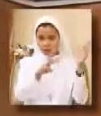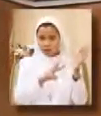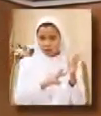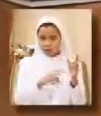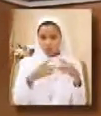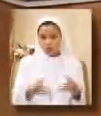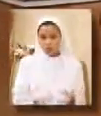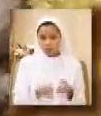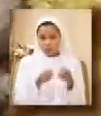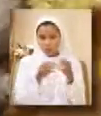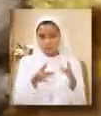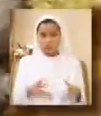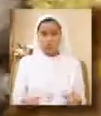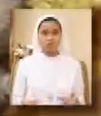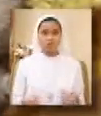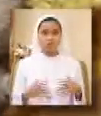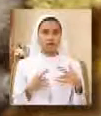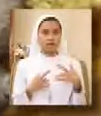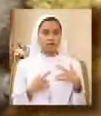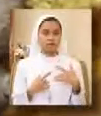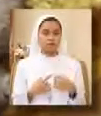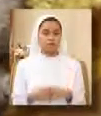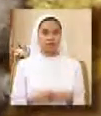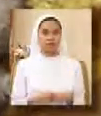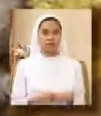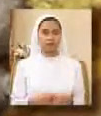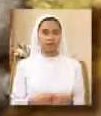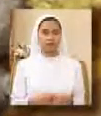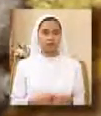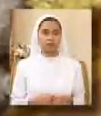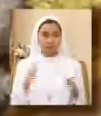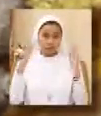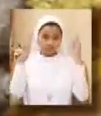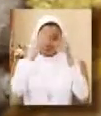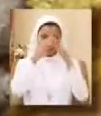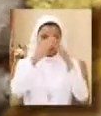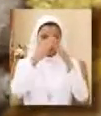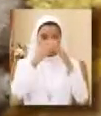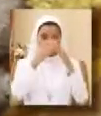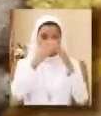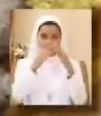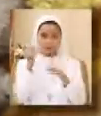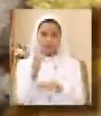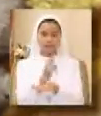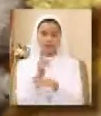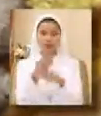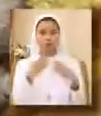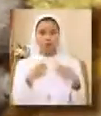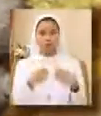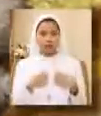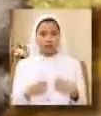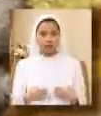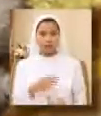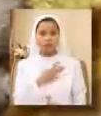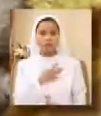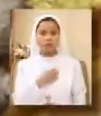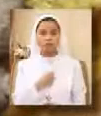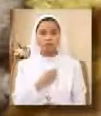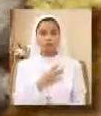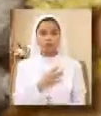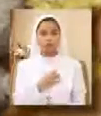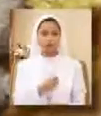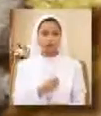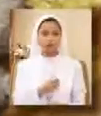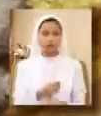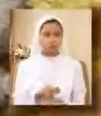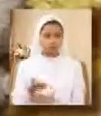It's white. Yung Santo Papa nating Emeritus, medyo naiba yung kanyang palyo, eh. Naging may mga style. Pero ngayon, ang ating present